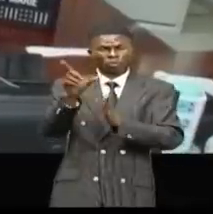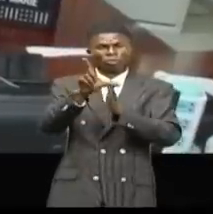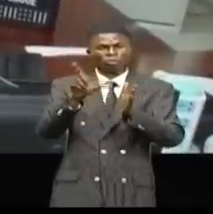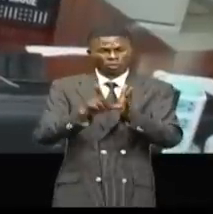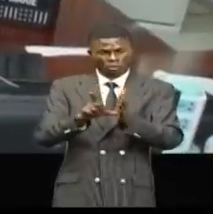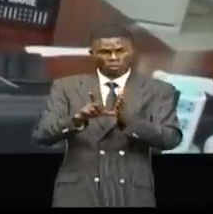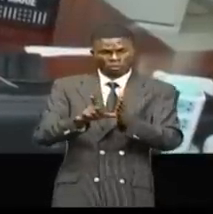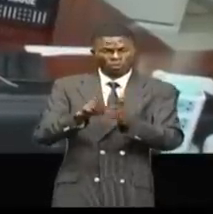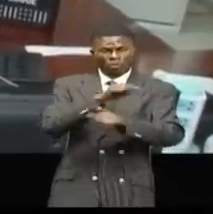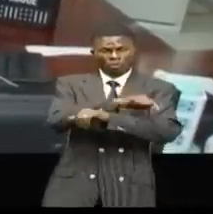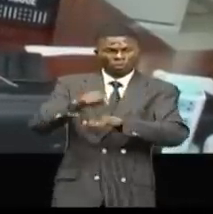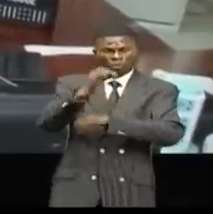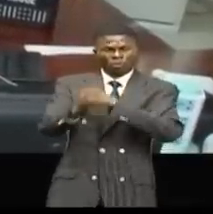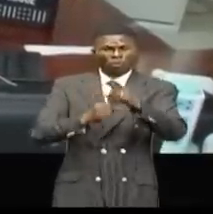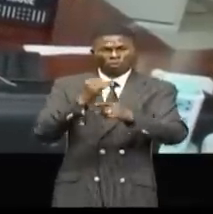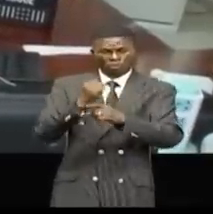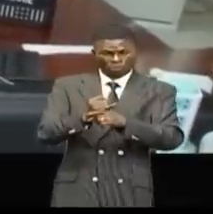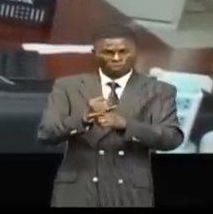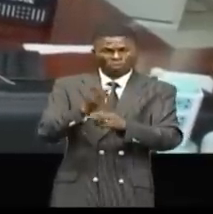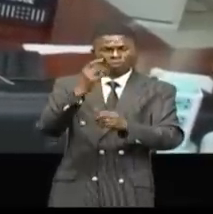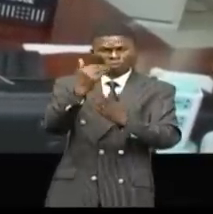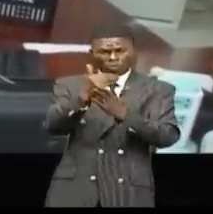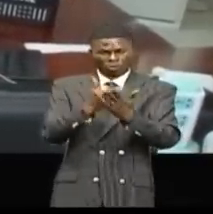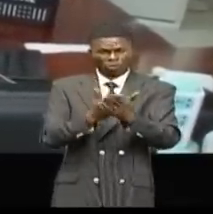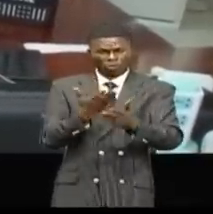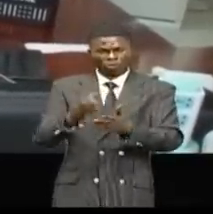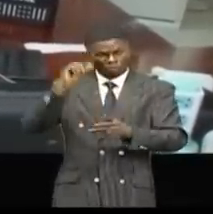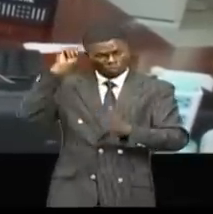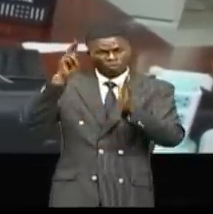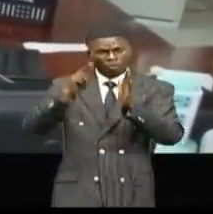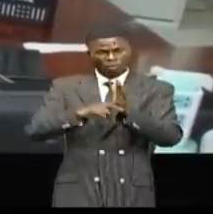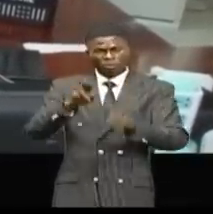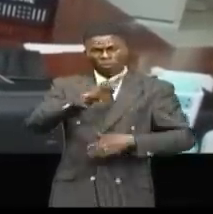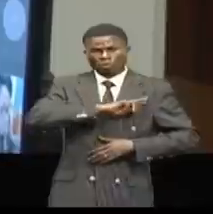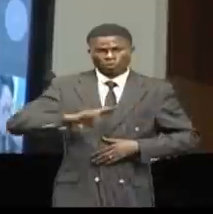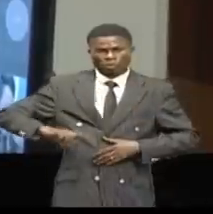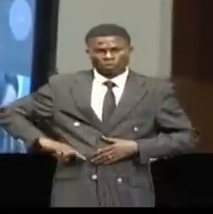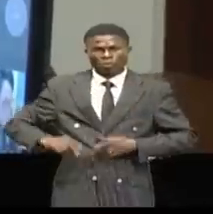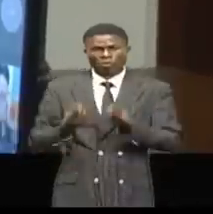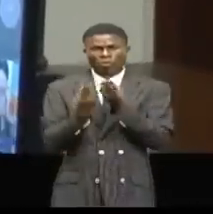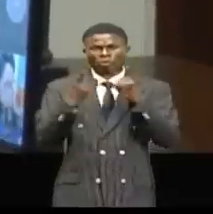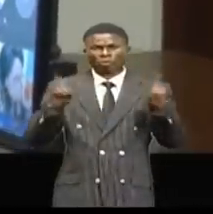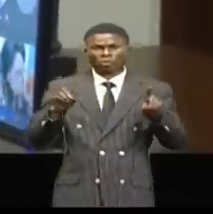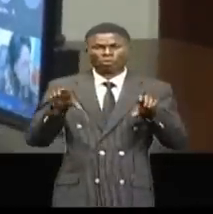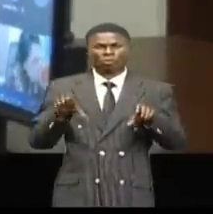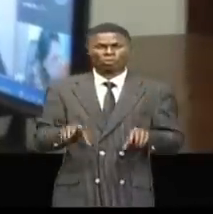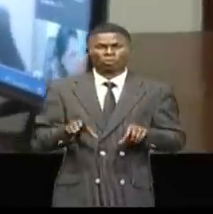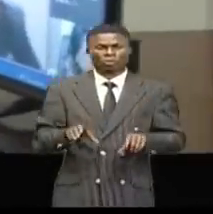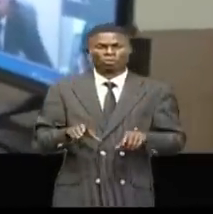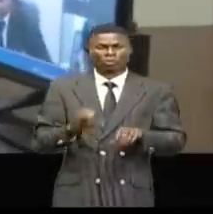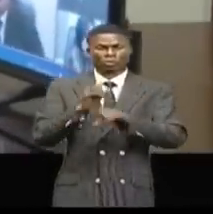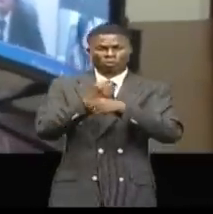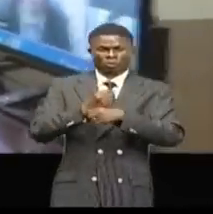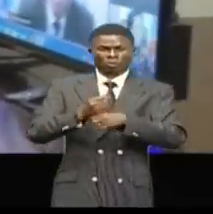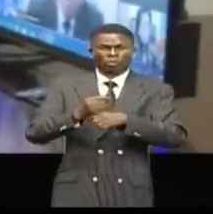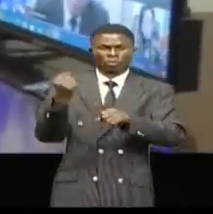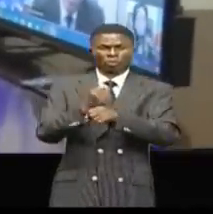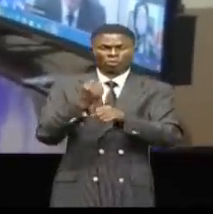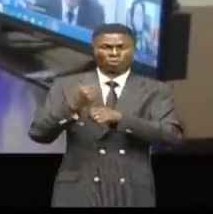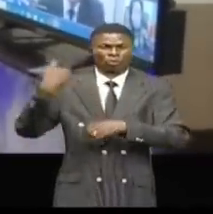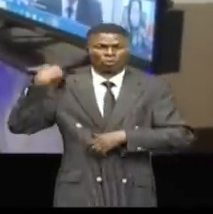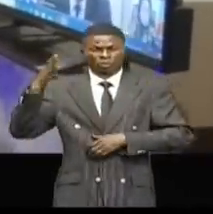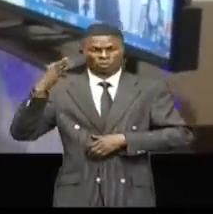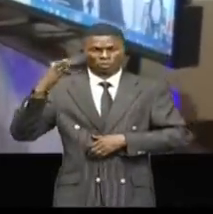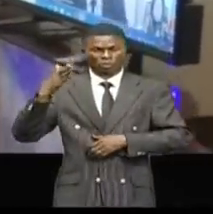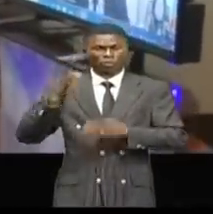l'Institut international précité, que le gouvernement de la République démocratique du Congo a créé un service public